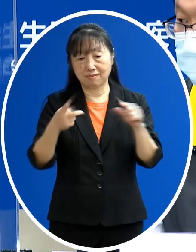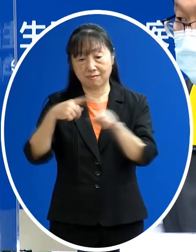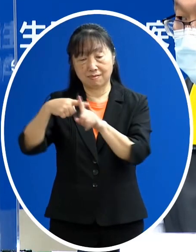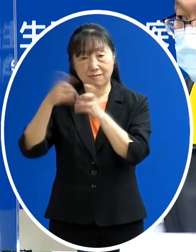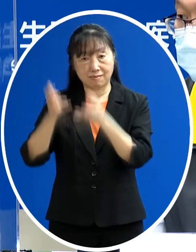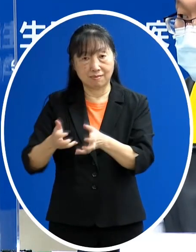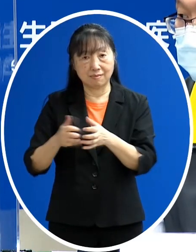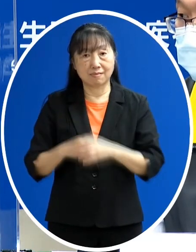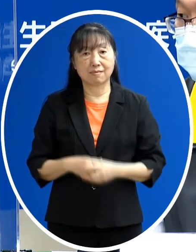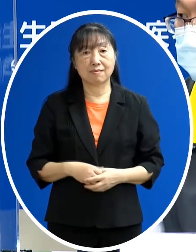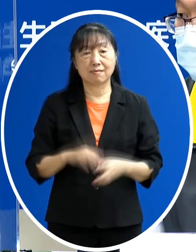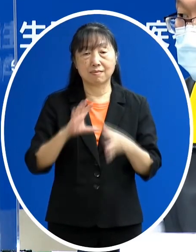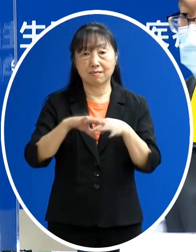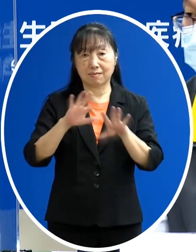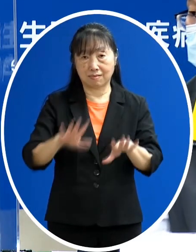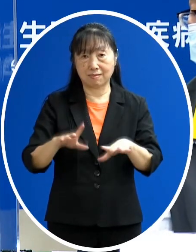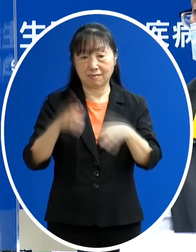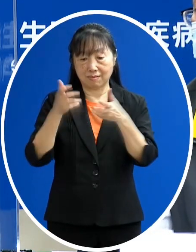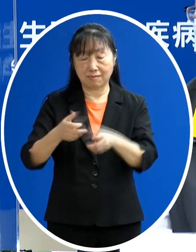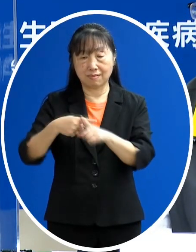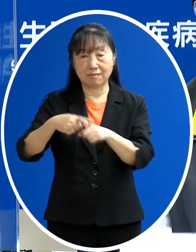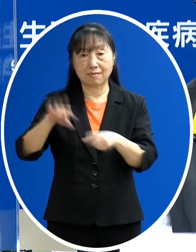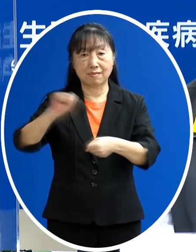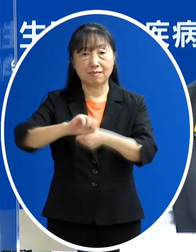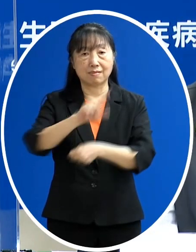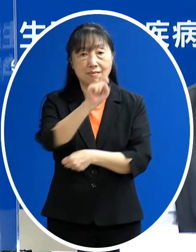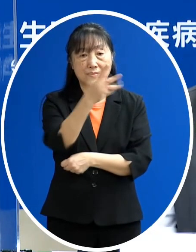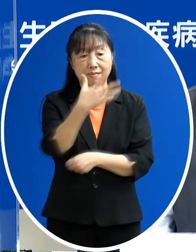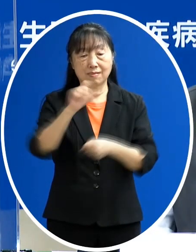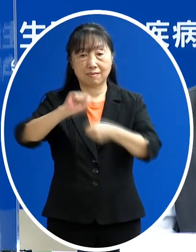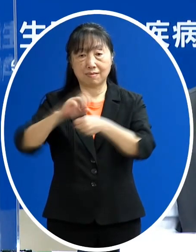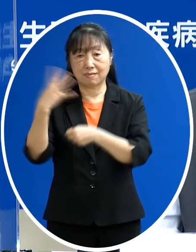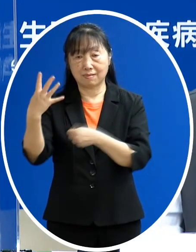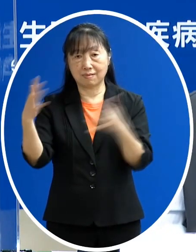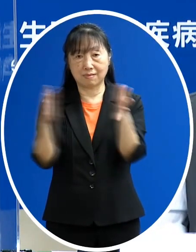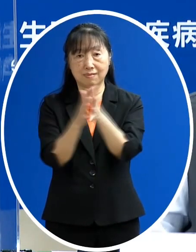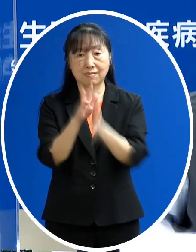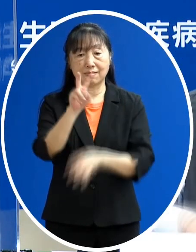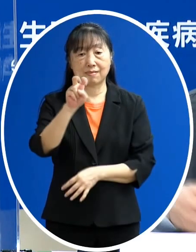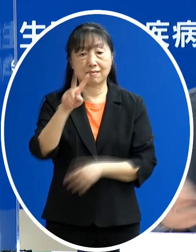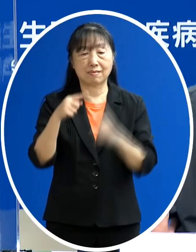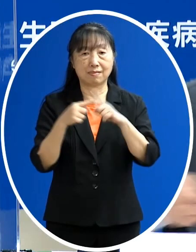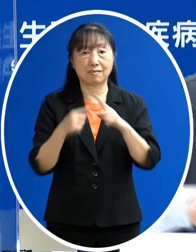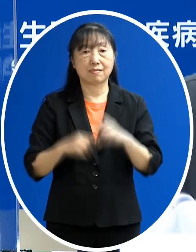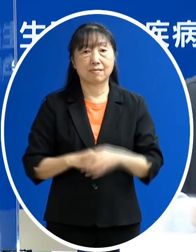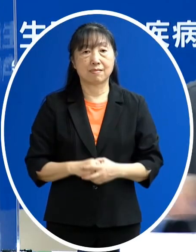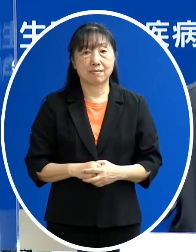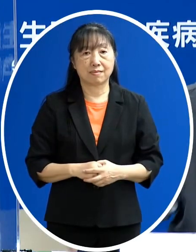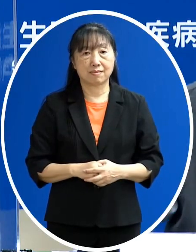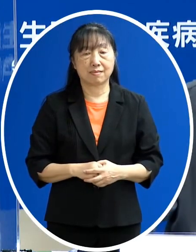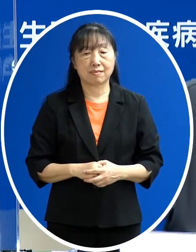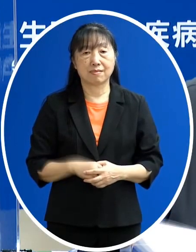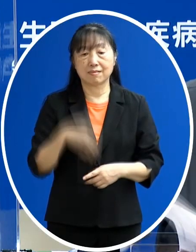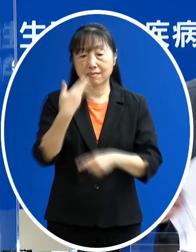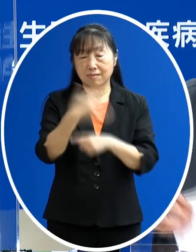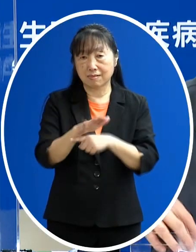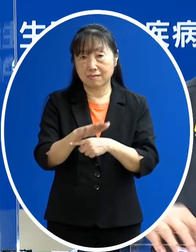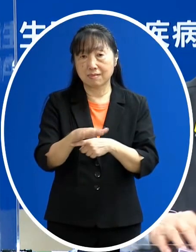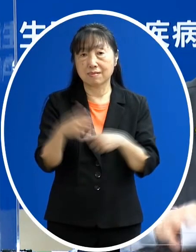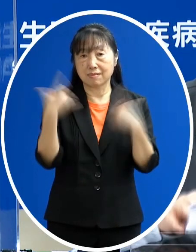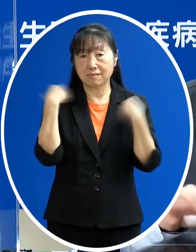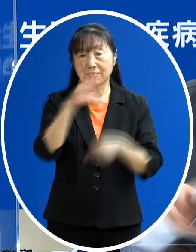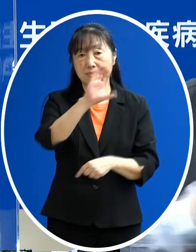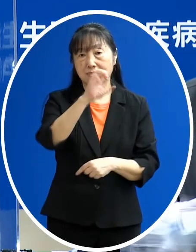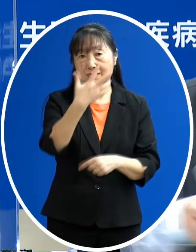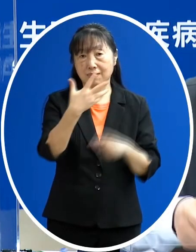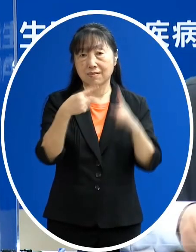症，所以重症总共增加了18+4，总共增加了22名。那其中死亡的原来